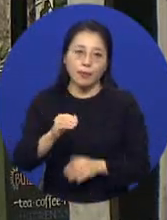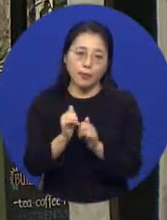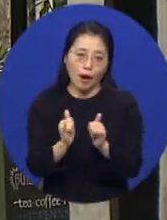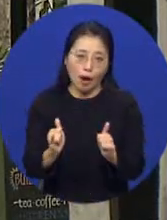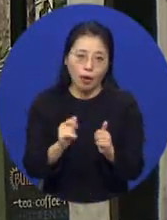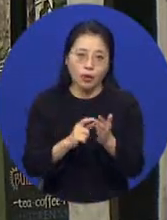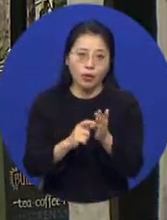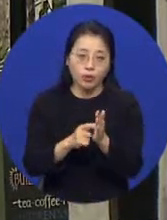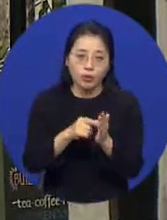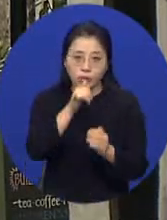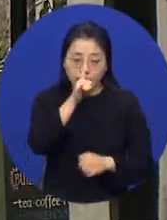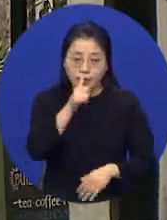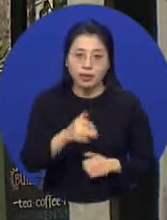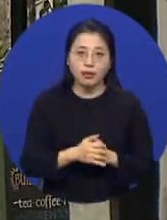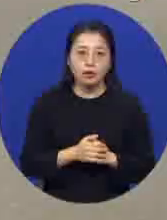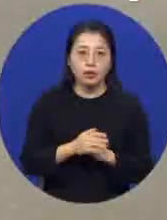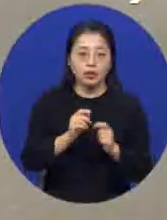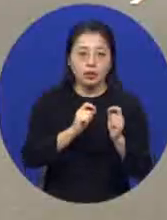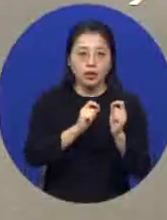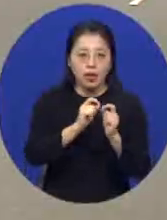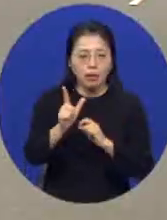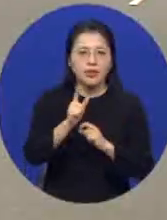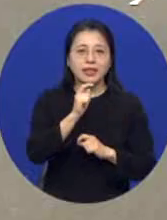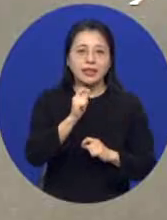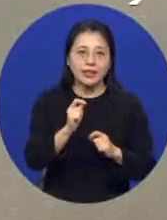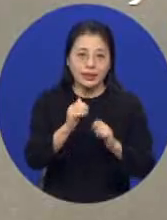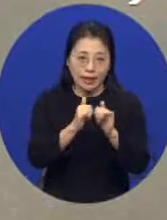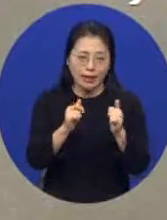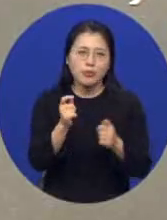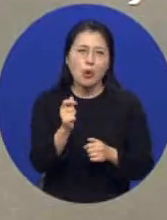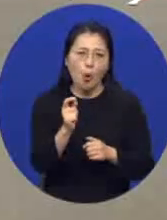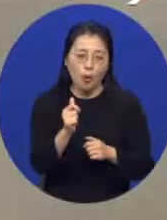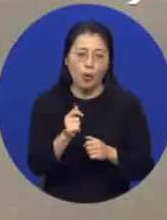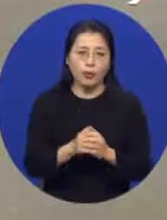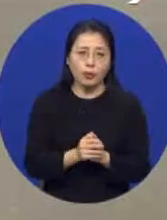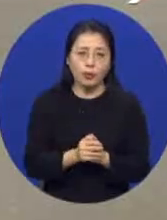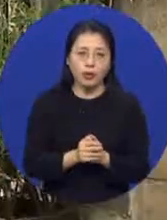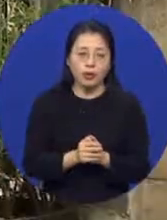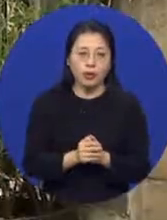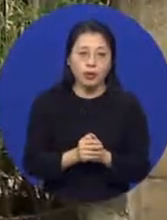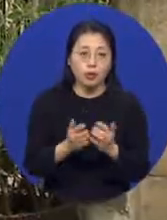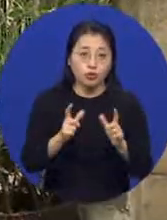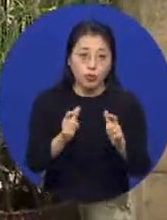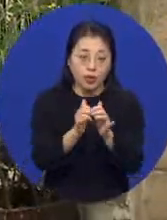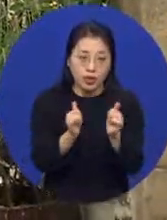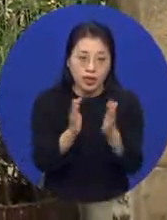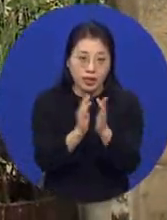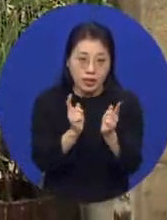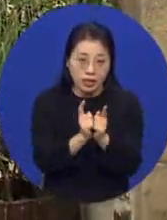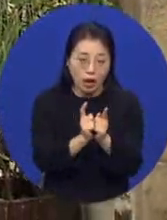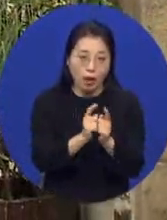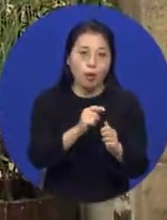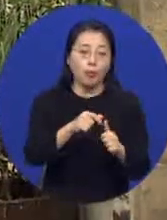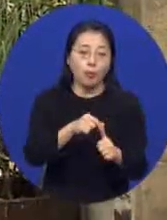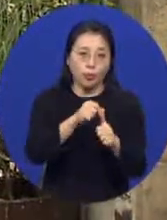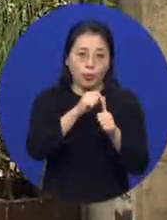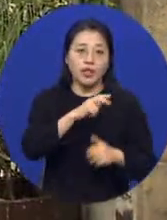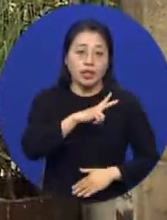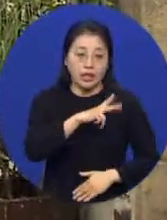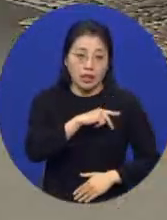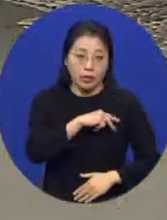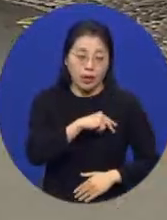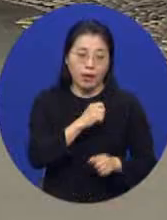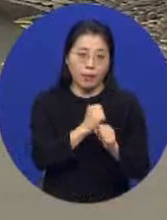아래가 40%를 차지합니다 주민들이 뽑은 의원들로 의회를 구성해 마을 관련 일들을 직접